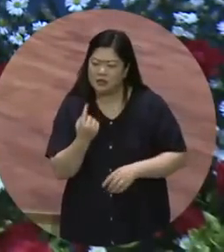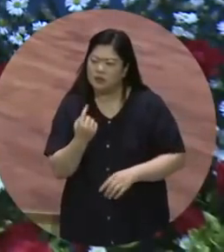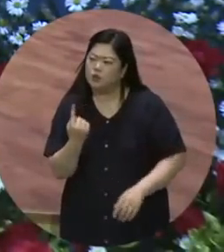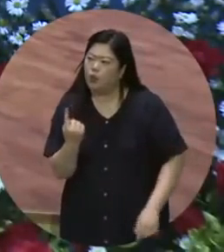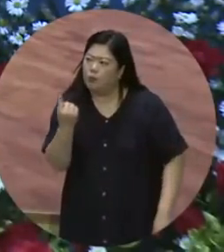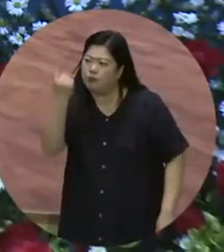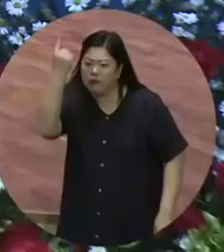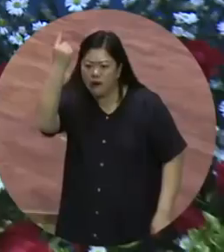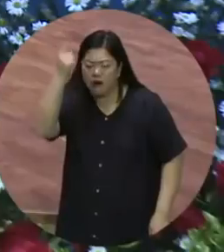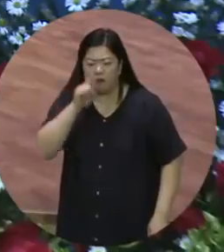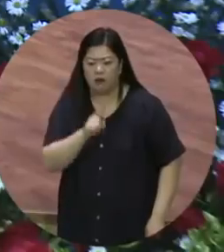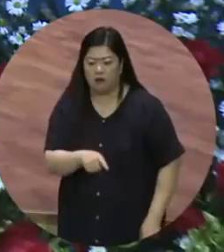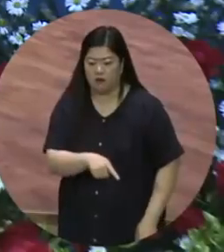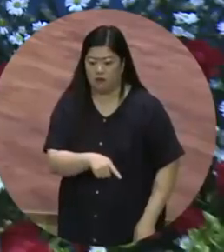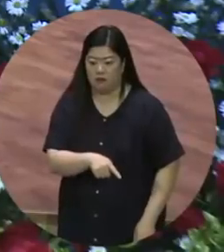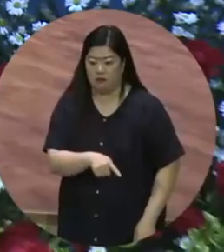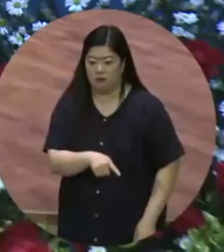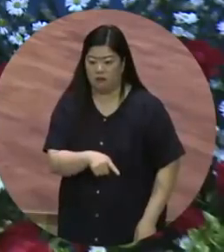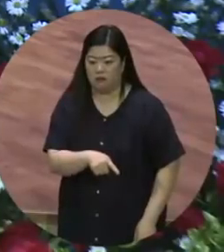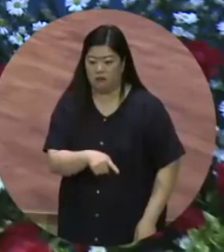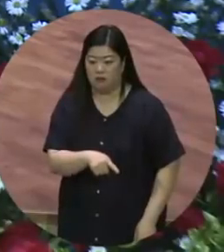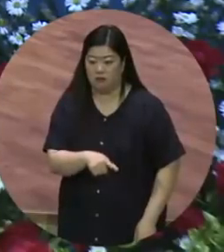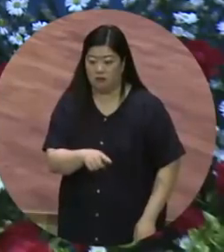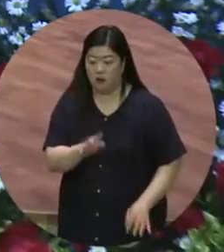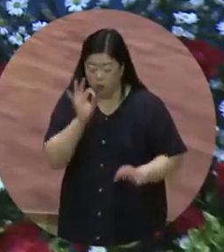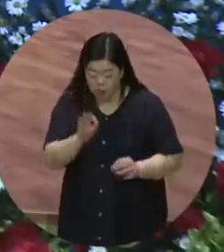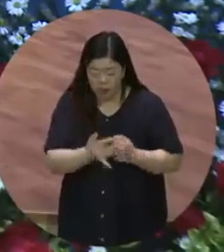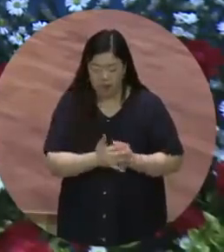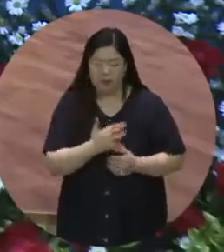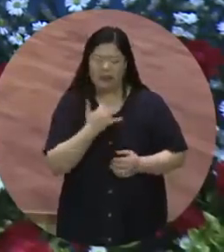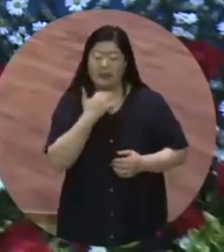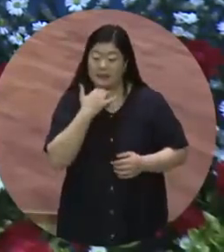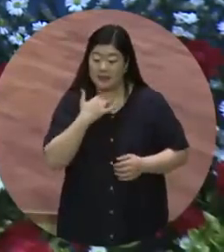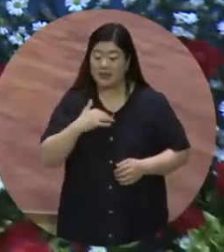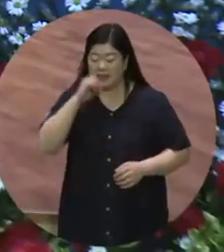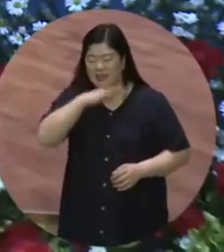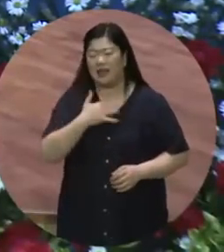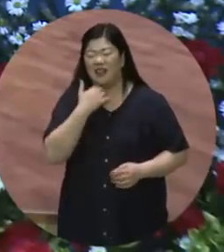여기서 높다는 것은요, 아브라함의 인생이 충만한 인생,